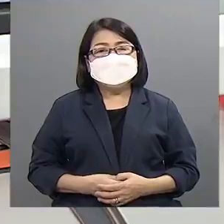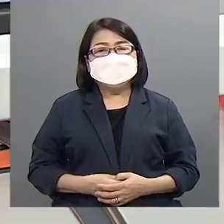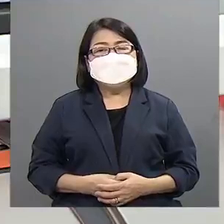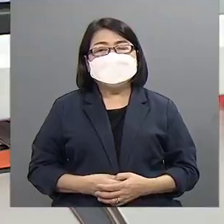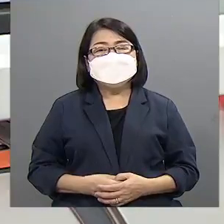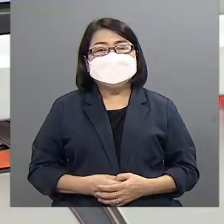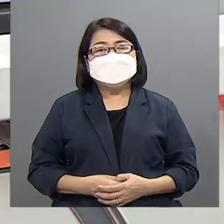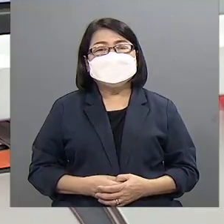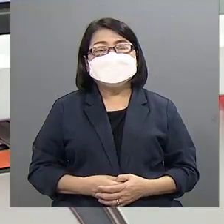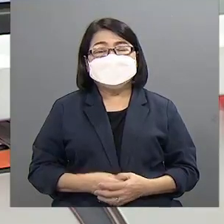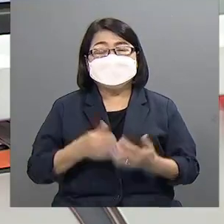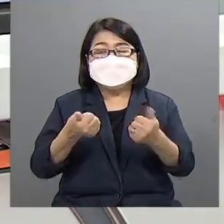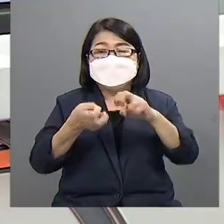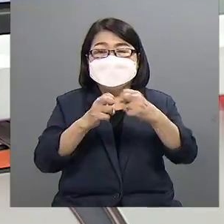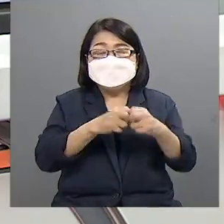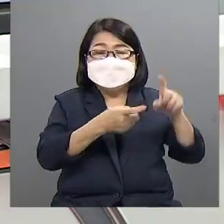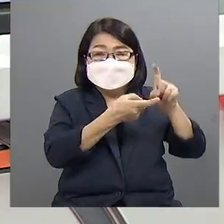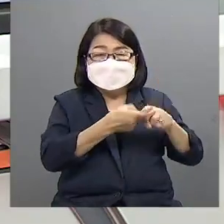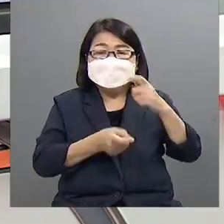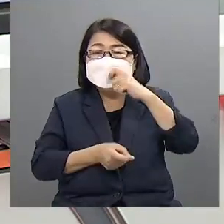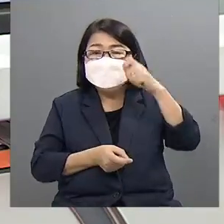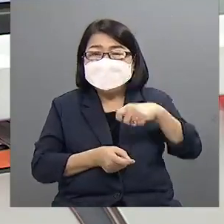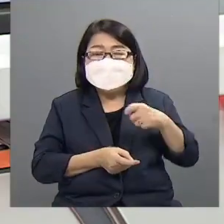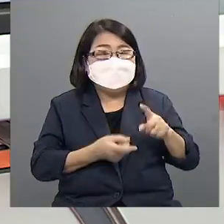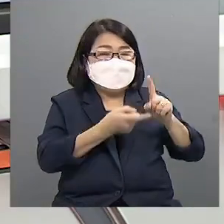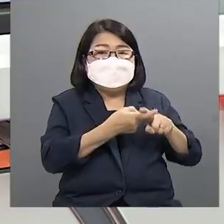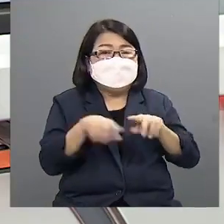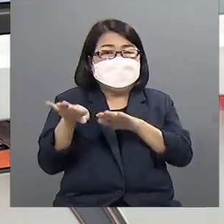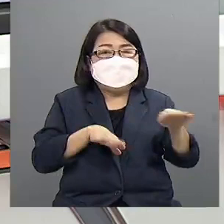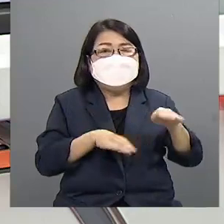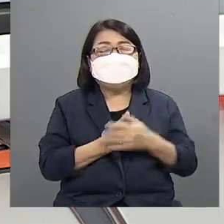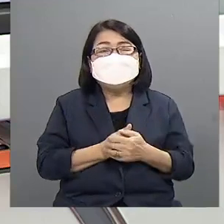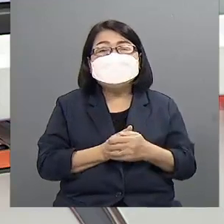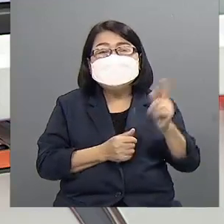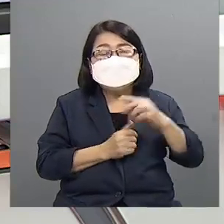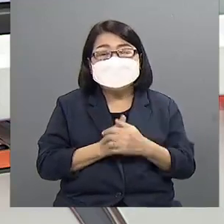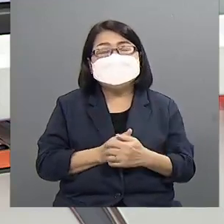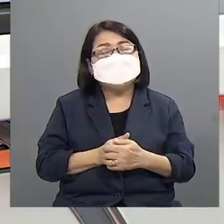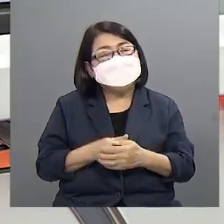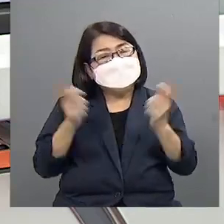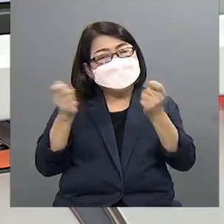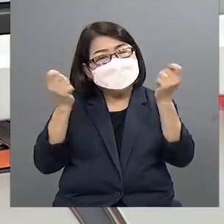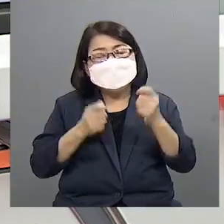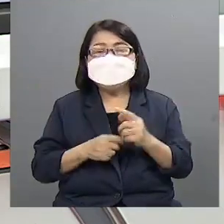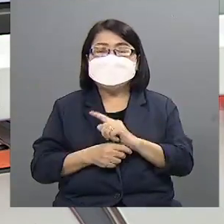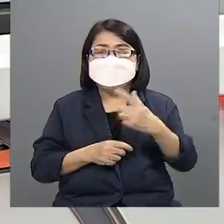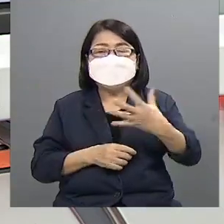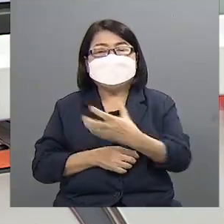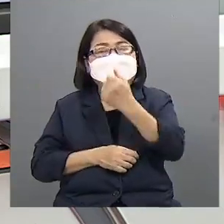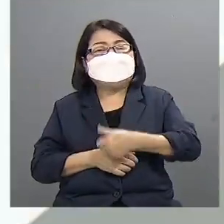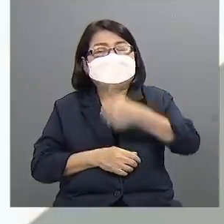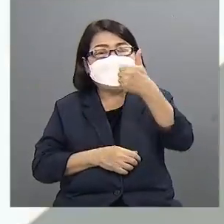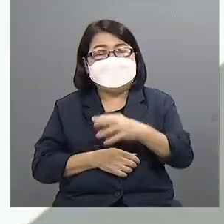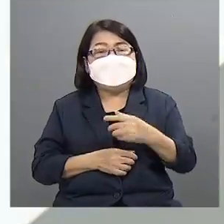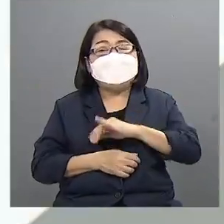ส่วนสถานการณ์รัสเซียยูเครนนะรัสเซียก็เตรียมส่งศูนย์บัญชาการลอยฟ้าร่วมพาเหรดฉลองวันแห่งชัยชนะในวันจันทร์ที่จะถึงนี้นะคะ